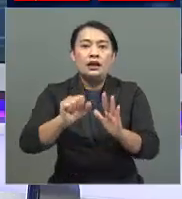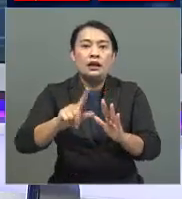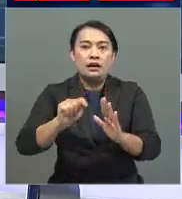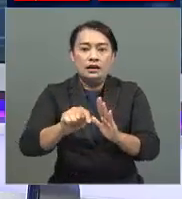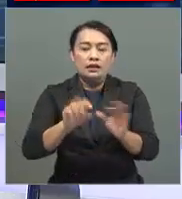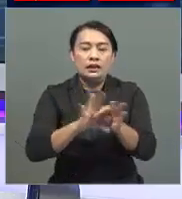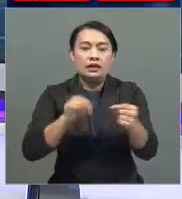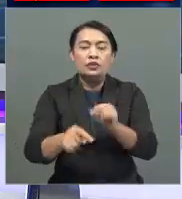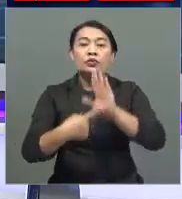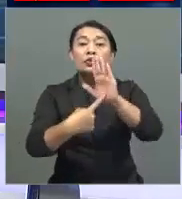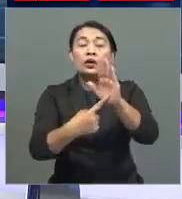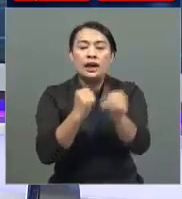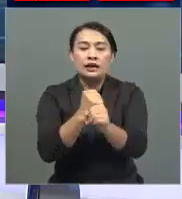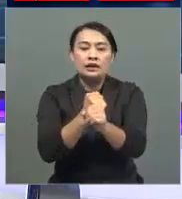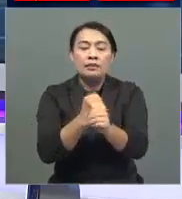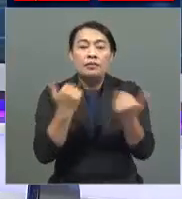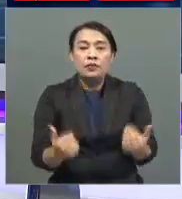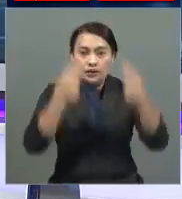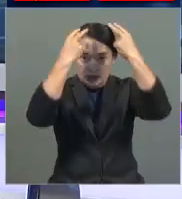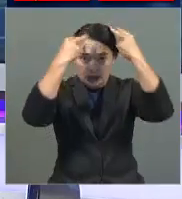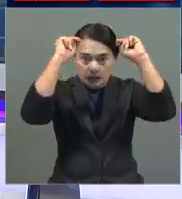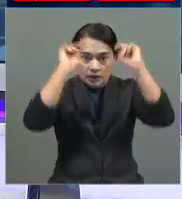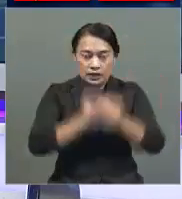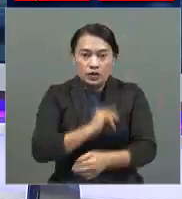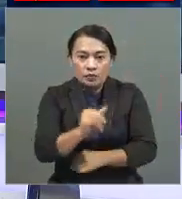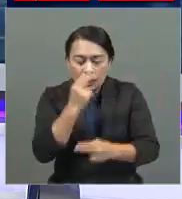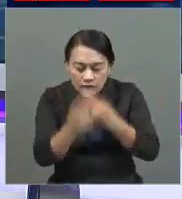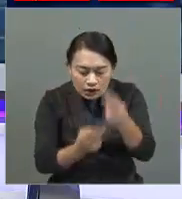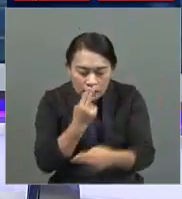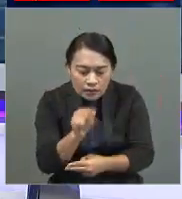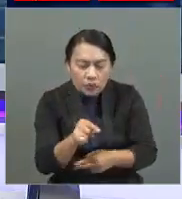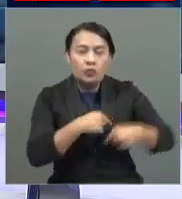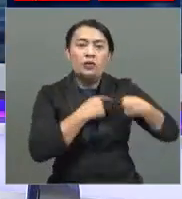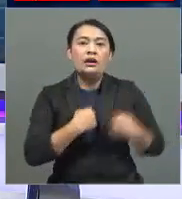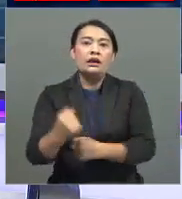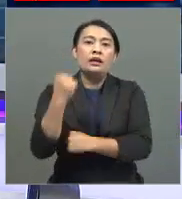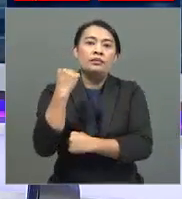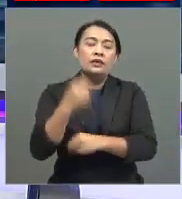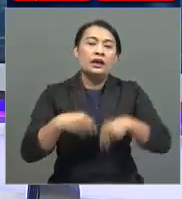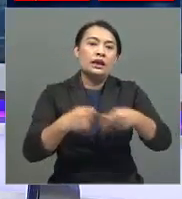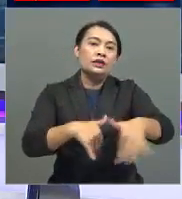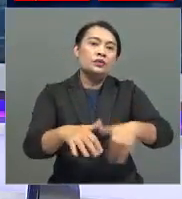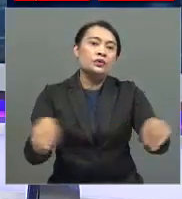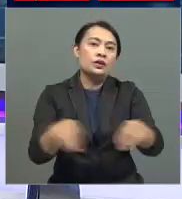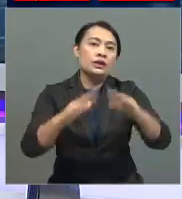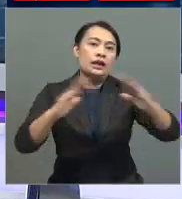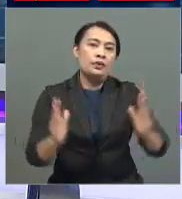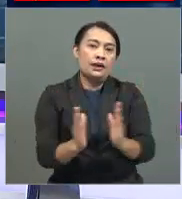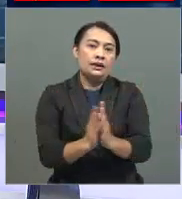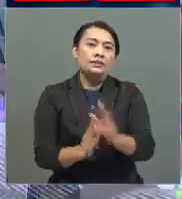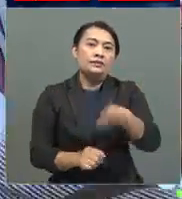ควิด-19 วันนี้เองนายกรัฐมนตรีก็ได้ลงไปตรวจเยี่ยมแล้วก็ไปให้กำลังใจชาวบ้านในชุมชนที่อยู่รอบๆวัดด้ว